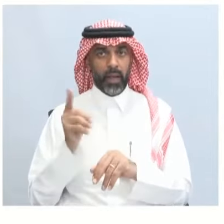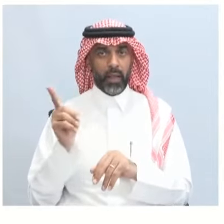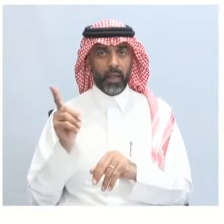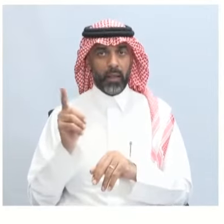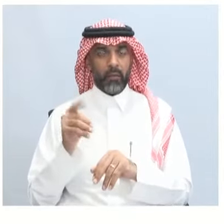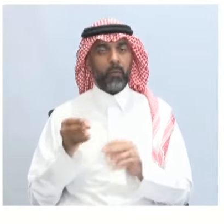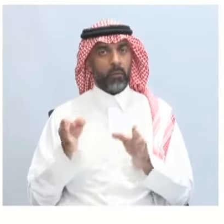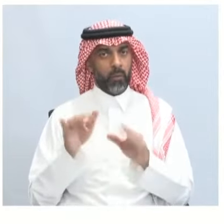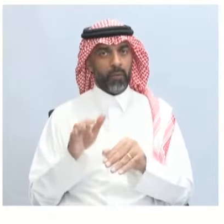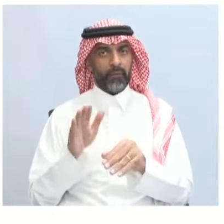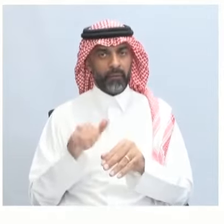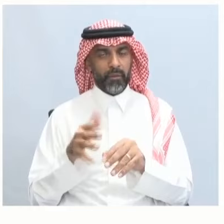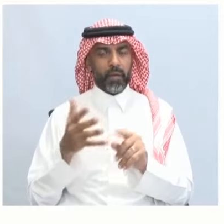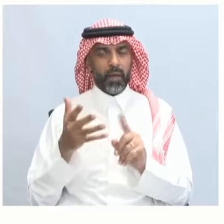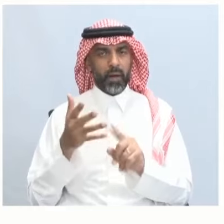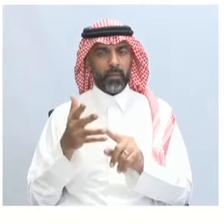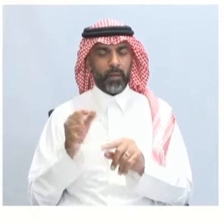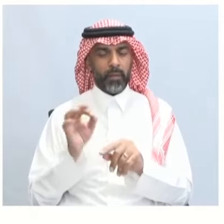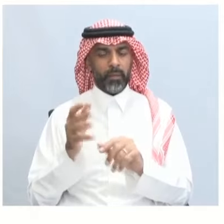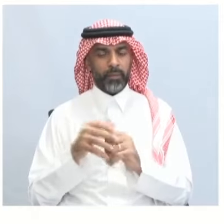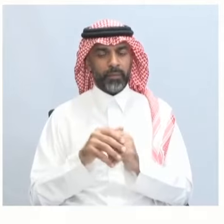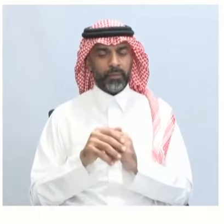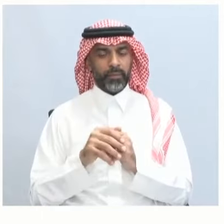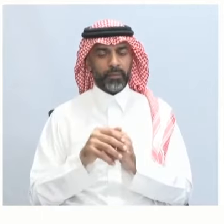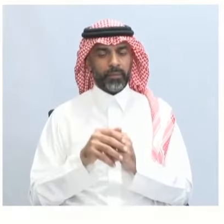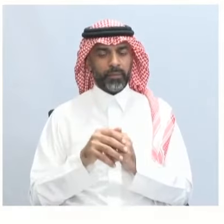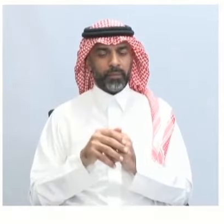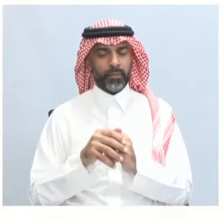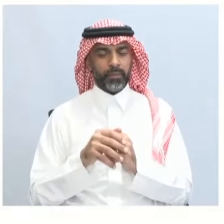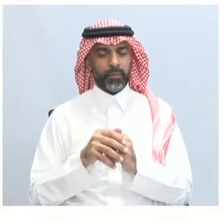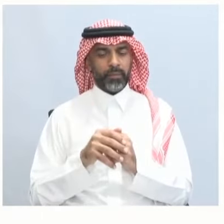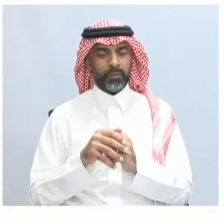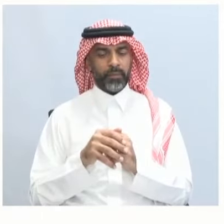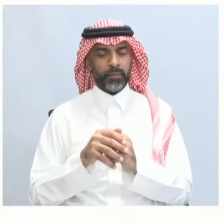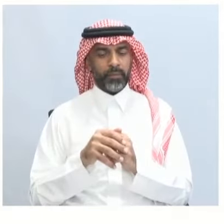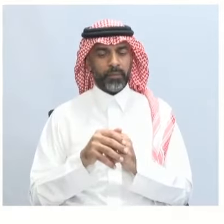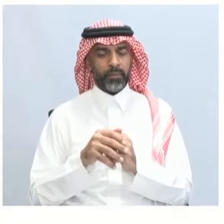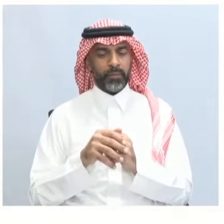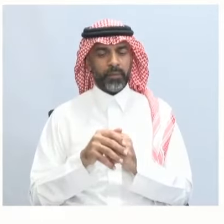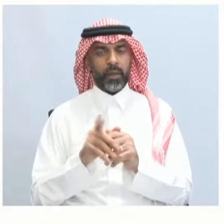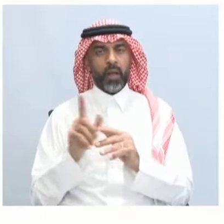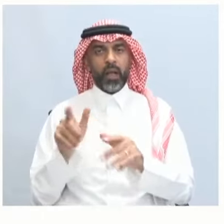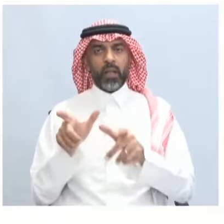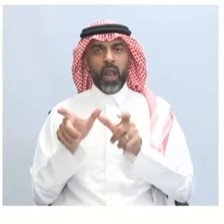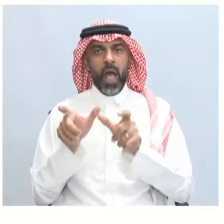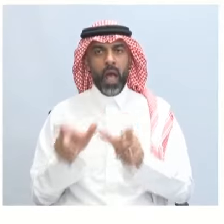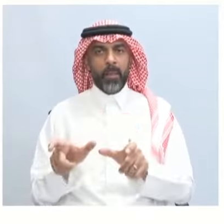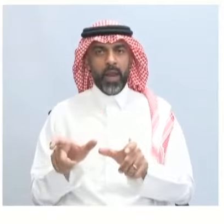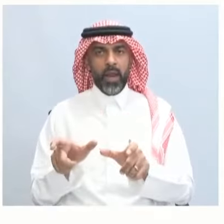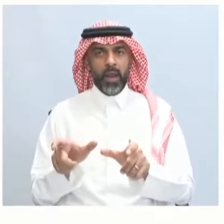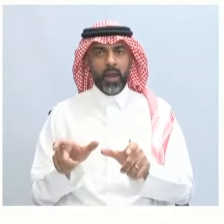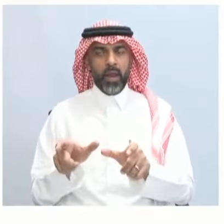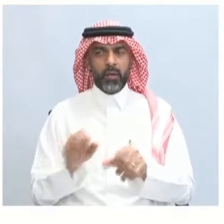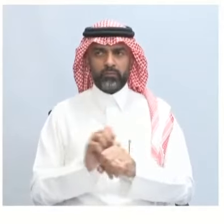نتائج اخرى من تلك النتائج نقول شيوع الامن والهدايه الى الصراط المستقيم ينتشر